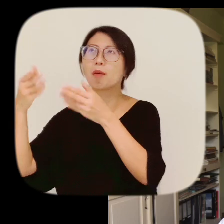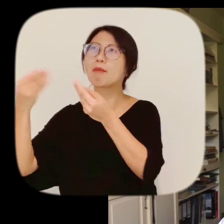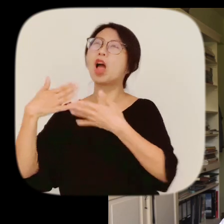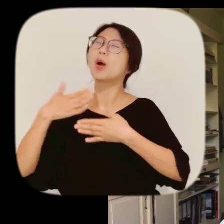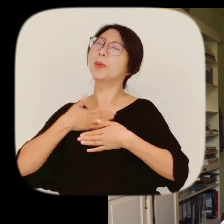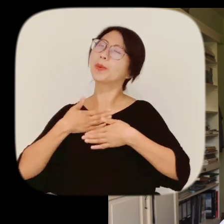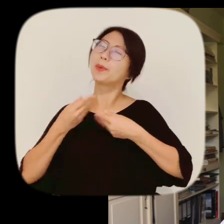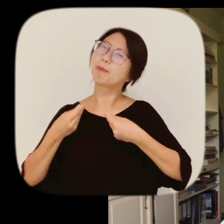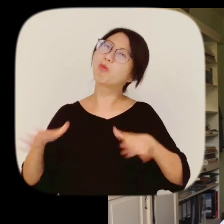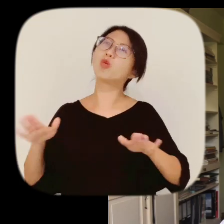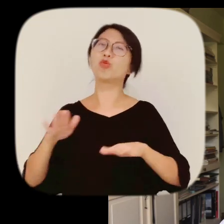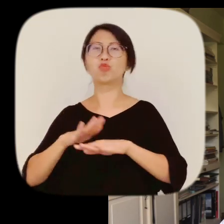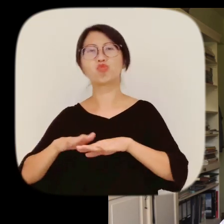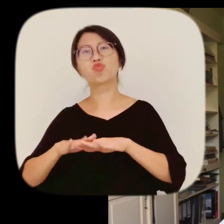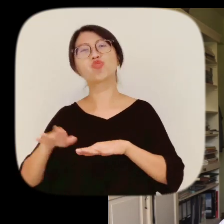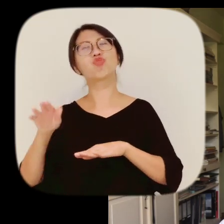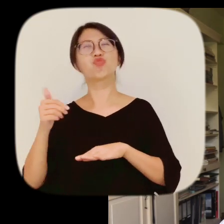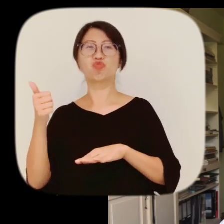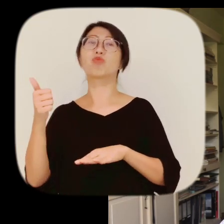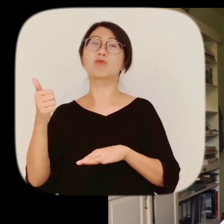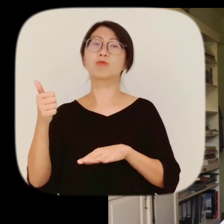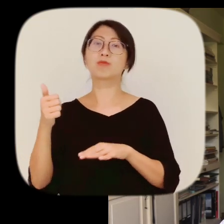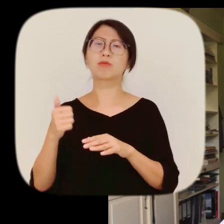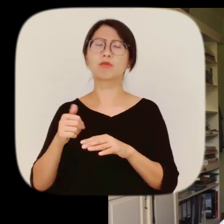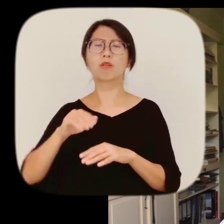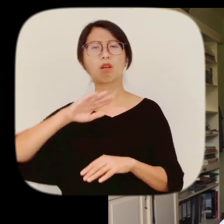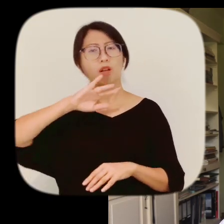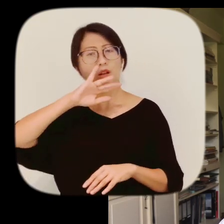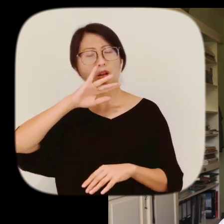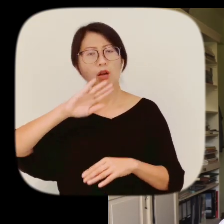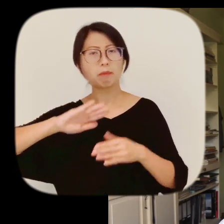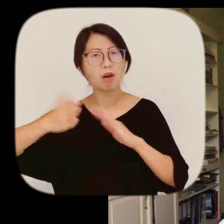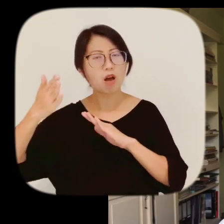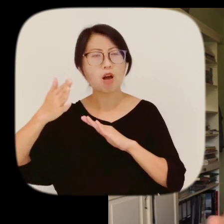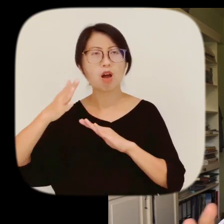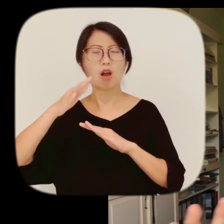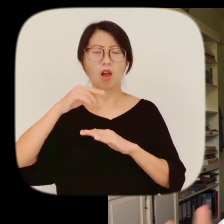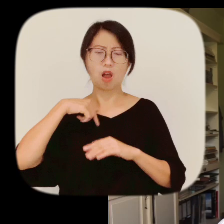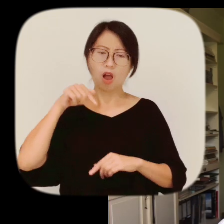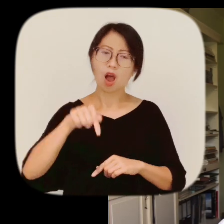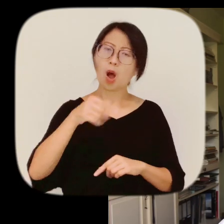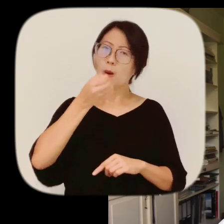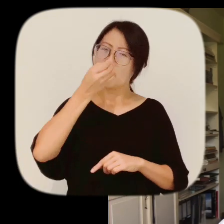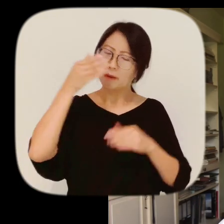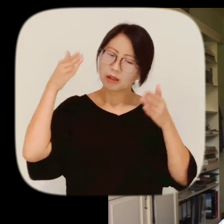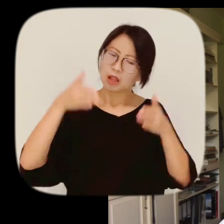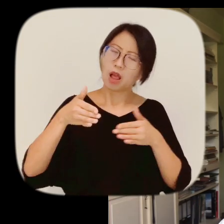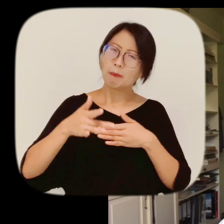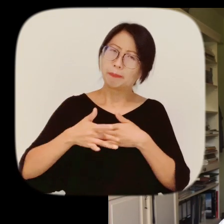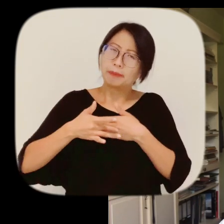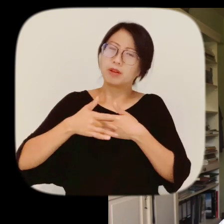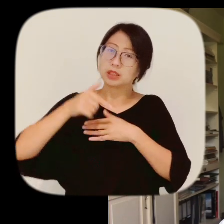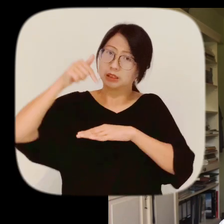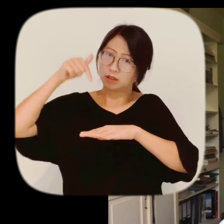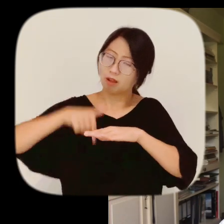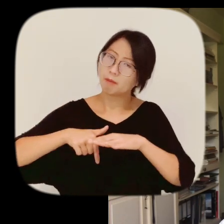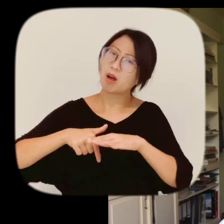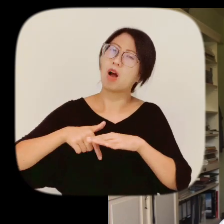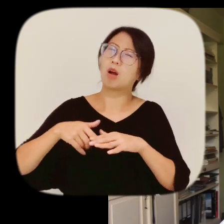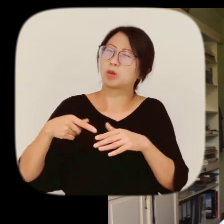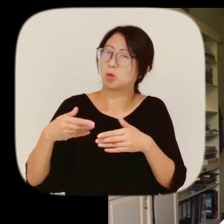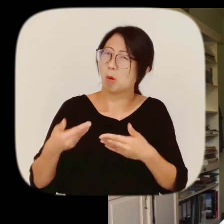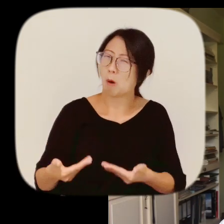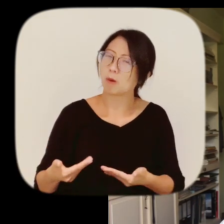的呢那就是我的故乡了那你就去其他地方但是如果你对你自己的地方有很深的感情的话